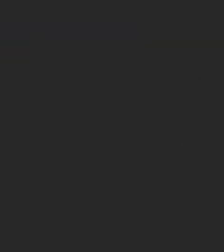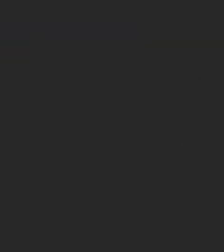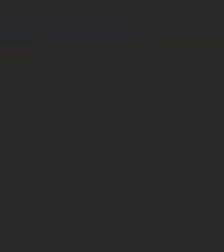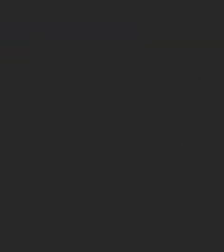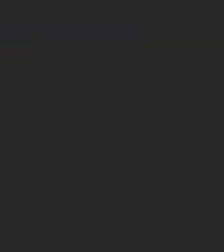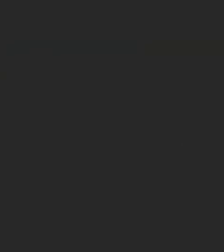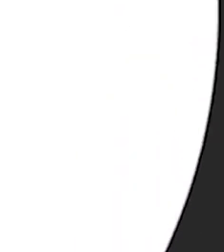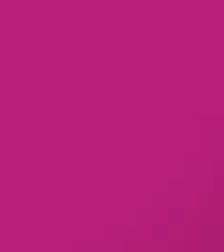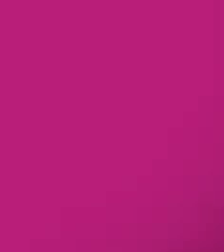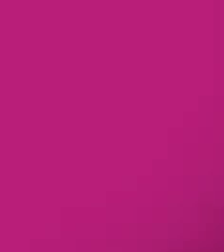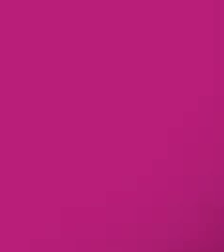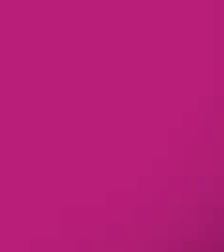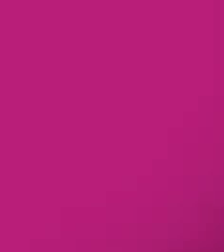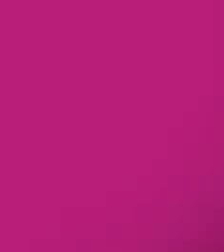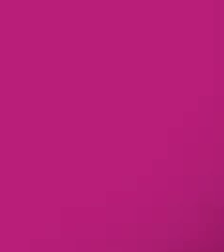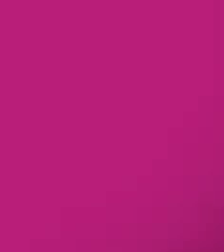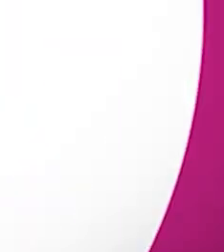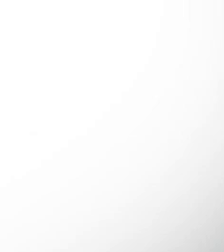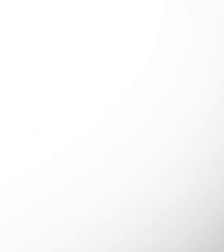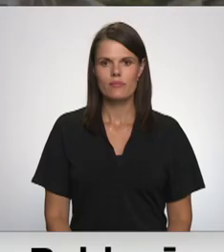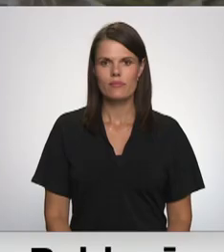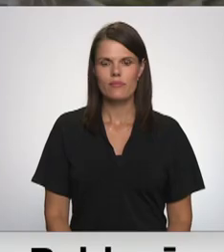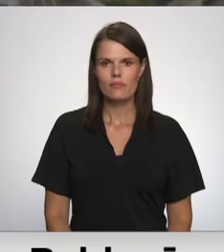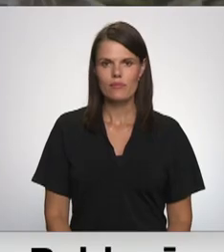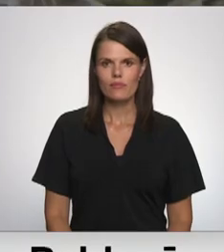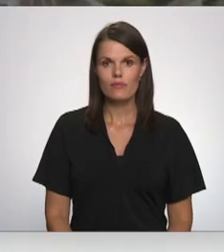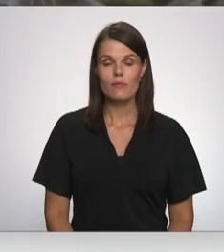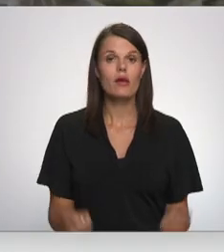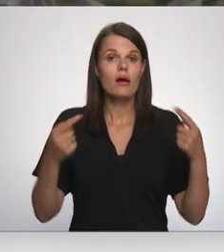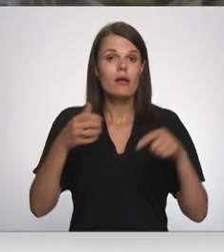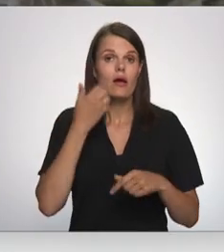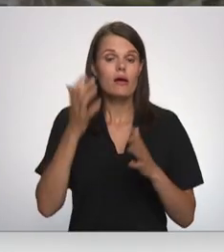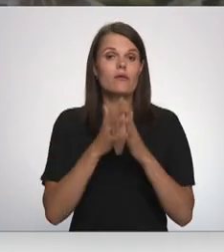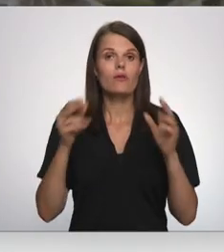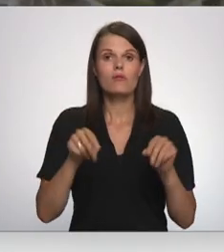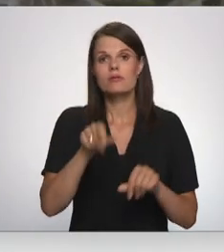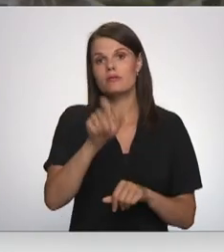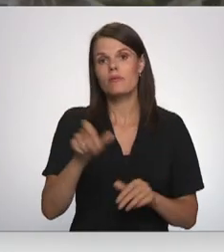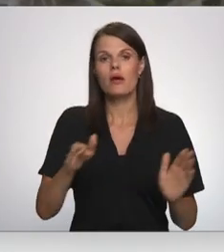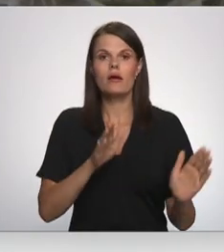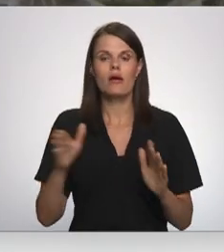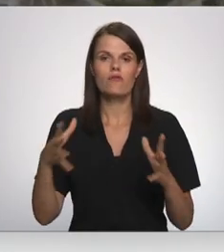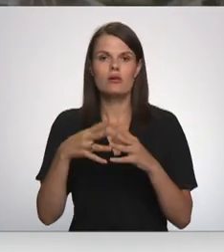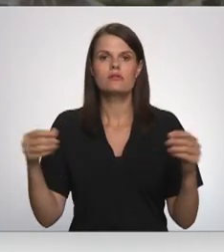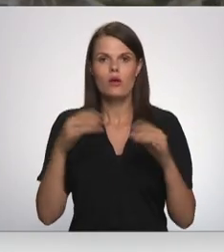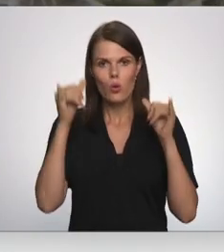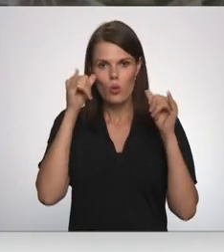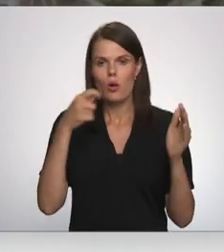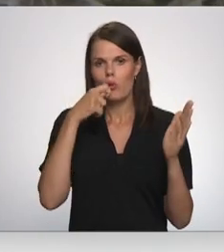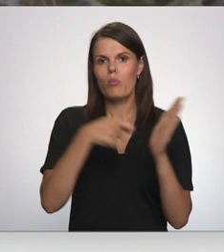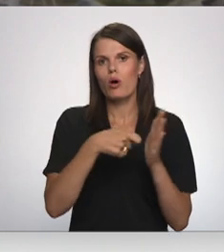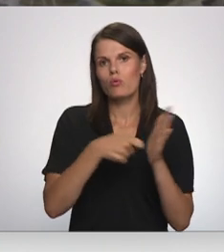Re, viss ēters ir te! Laikā, kad daudzi zemnieki gatavo sienu lopu barošanai un